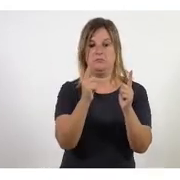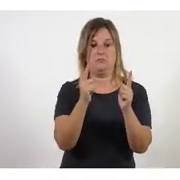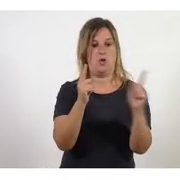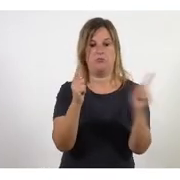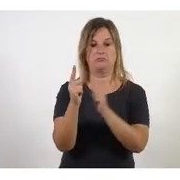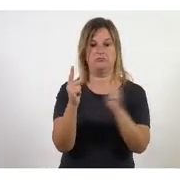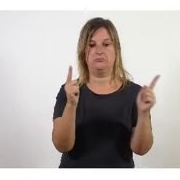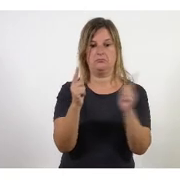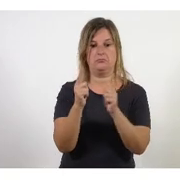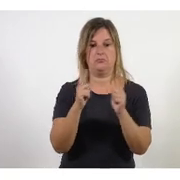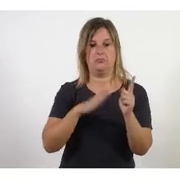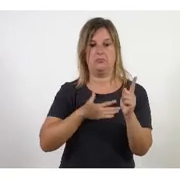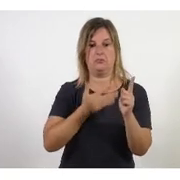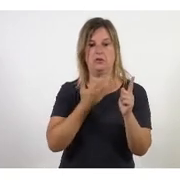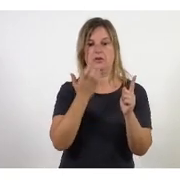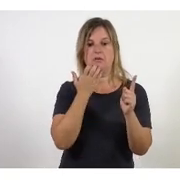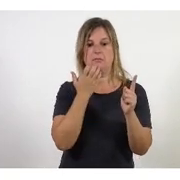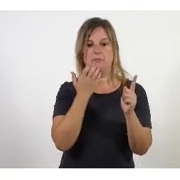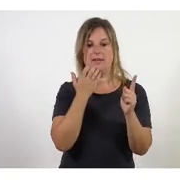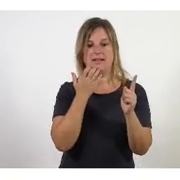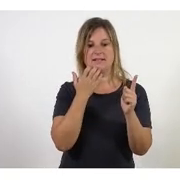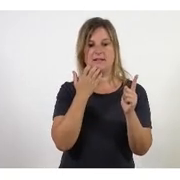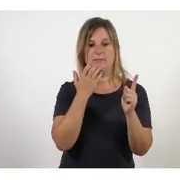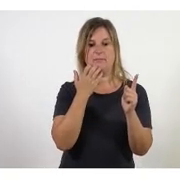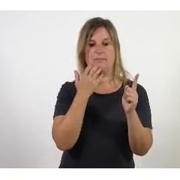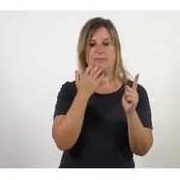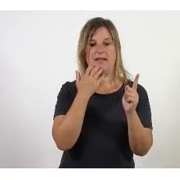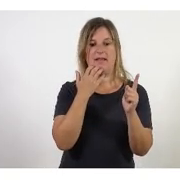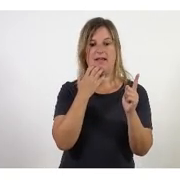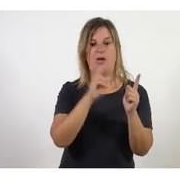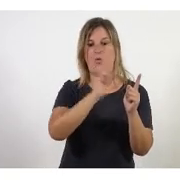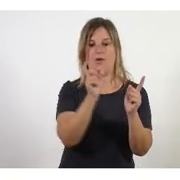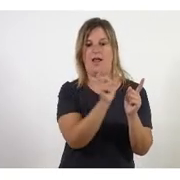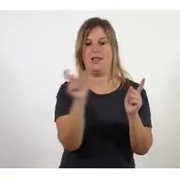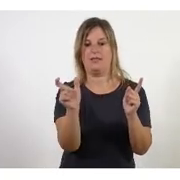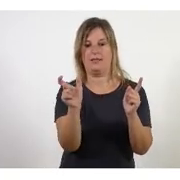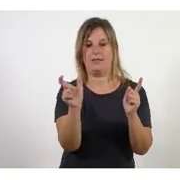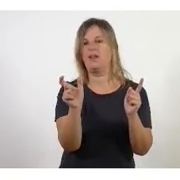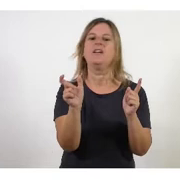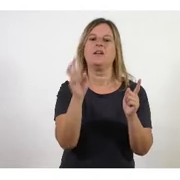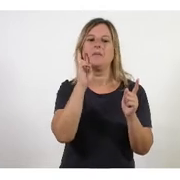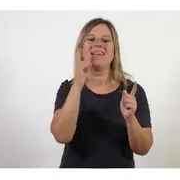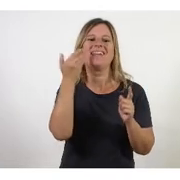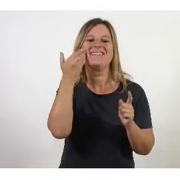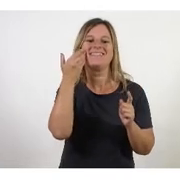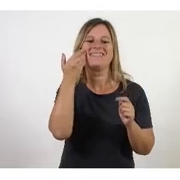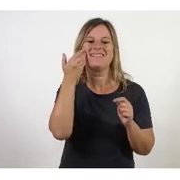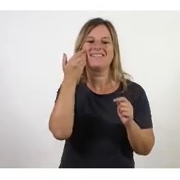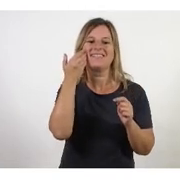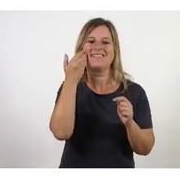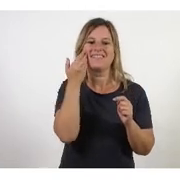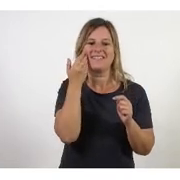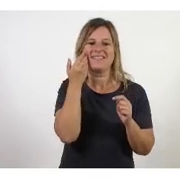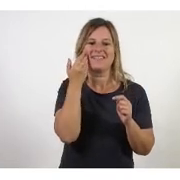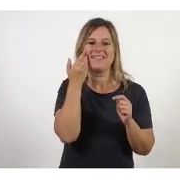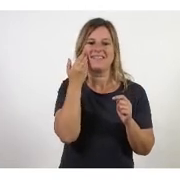aquí, en el clip del costat, aquí jo ja m'ho sé, però veieu que està somrient. Jo amb el dit, igual